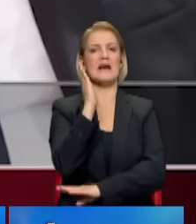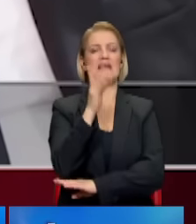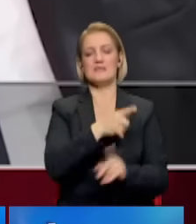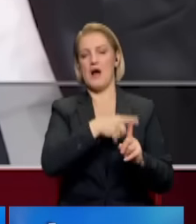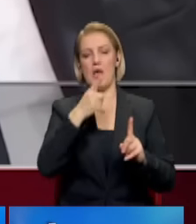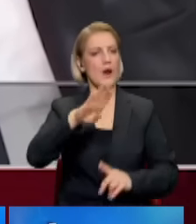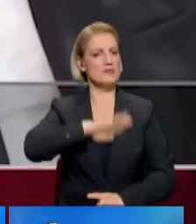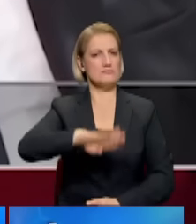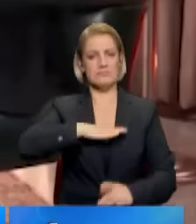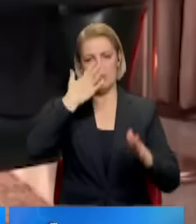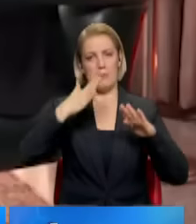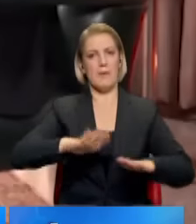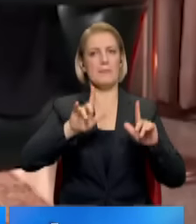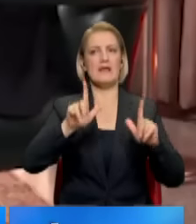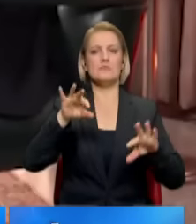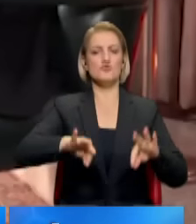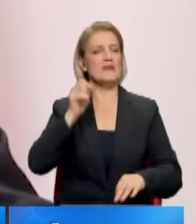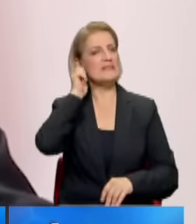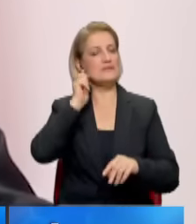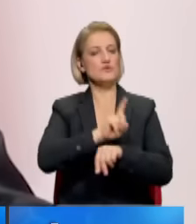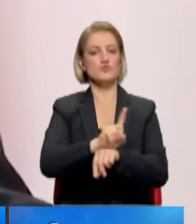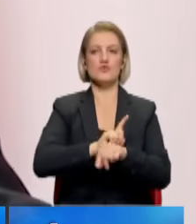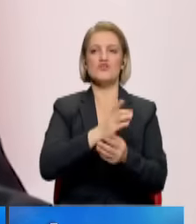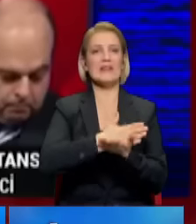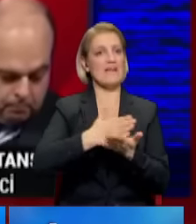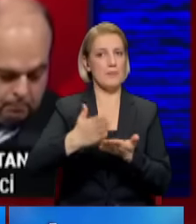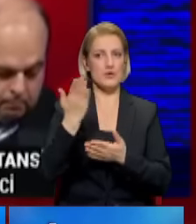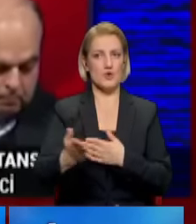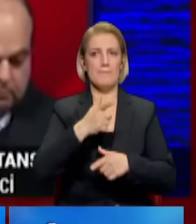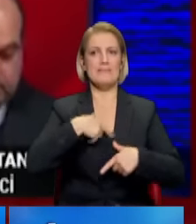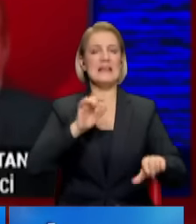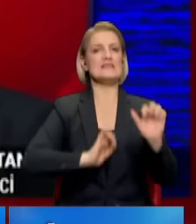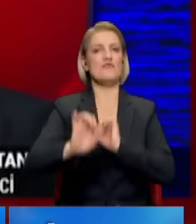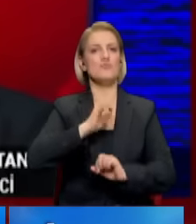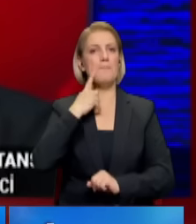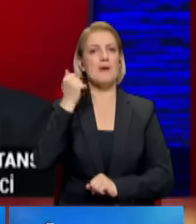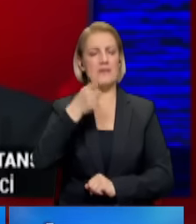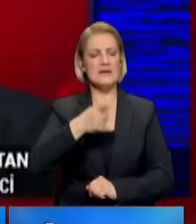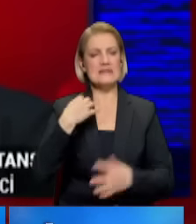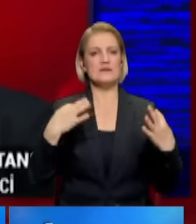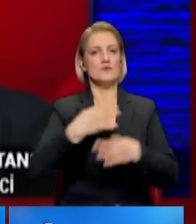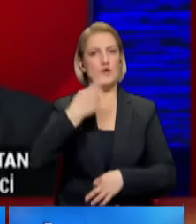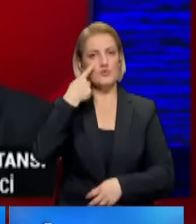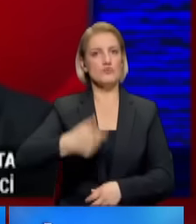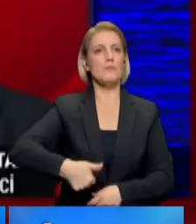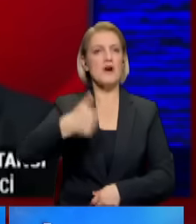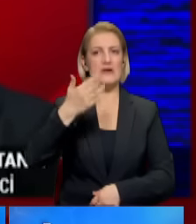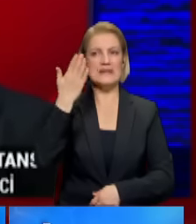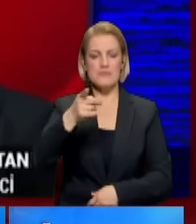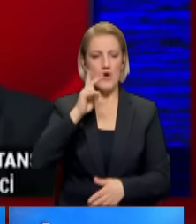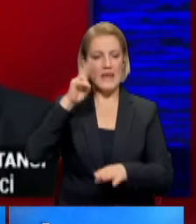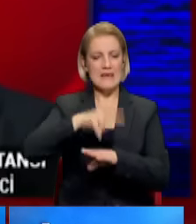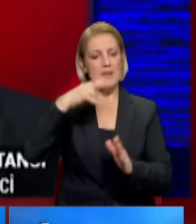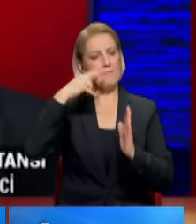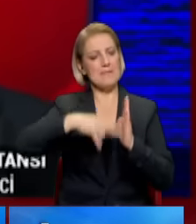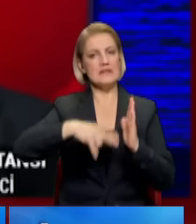kadar sabırla beklememiz lazım. Şu anda disiplin süreci devam ediyor. Milli Savunma Bakanı, Sayın Cumhurbaşkanı'na bu yemin